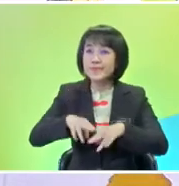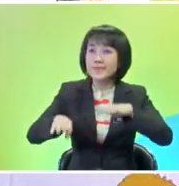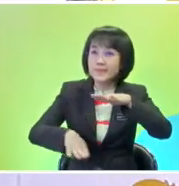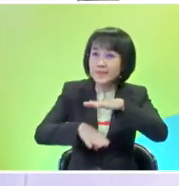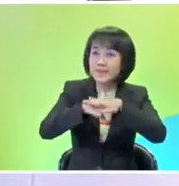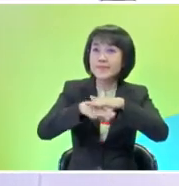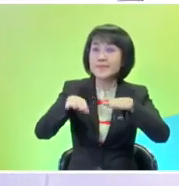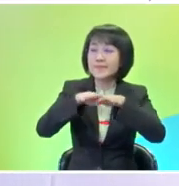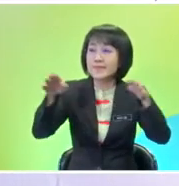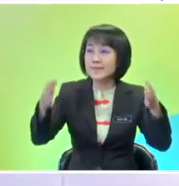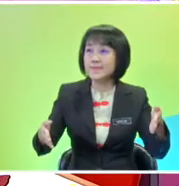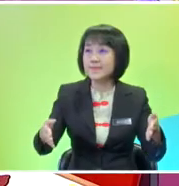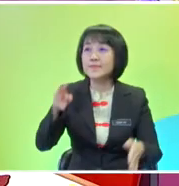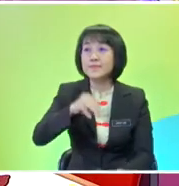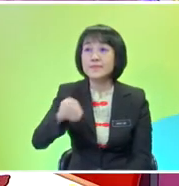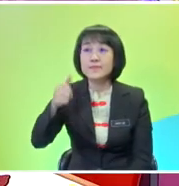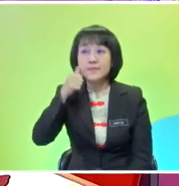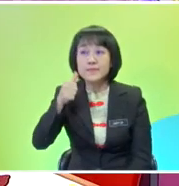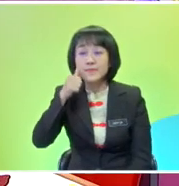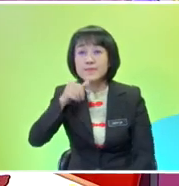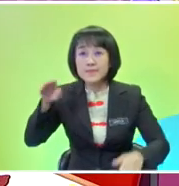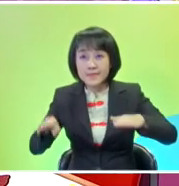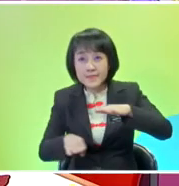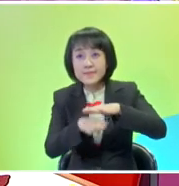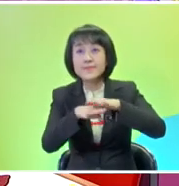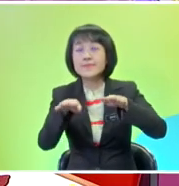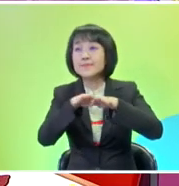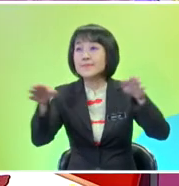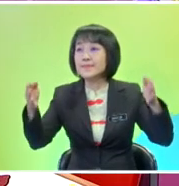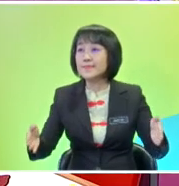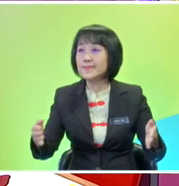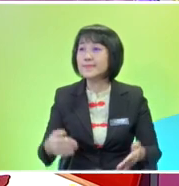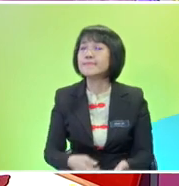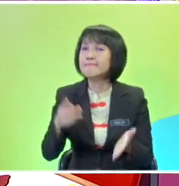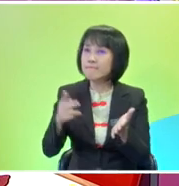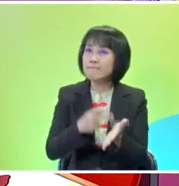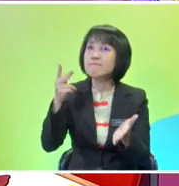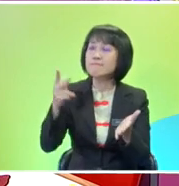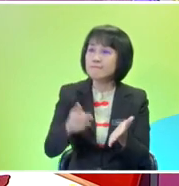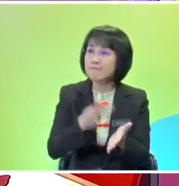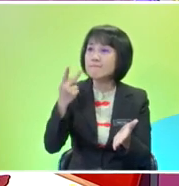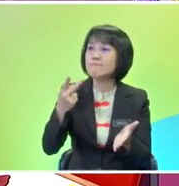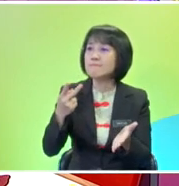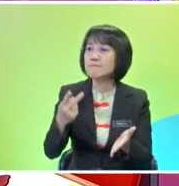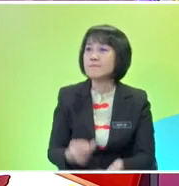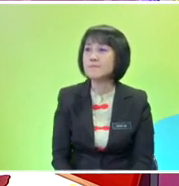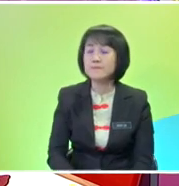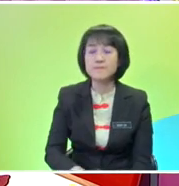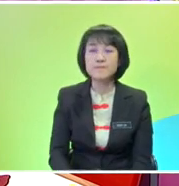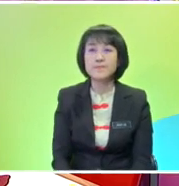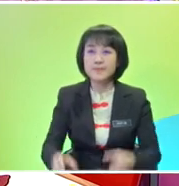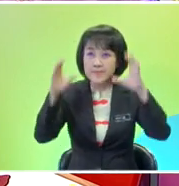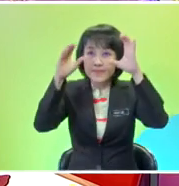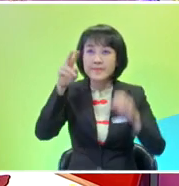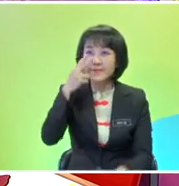meja murid perempuan duduk di bawah me meja kadang-kadang Kalau boleh murid-murid Cikgu tengok